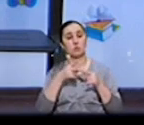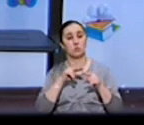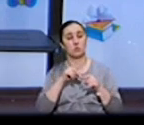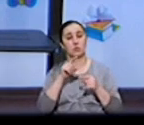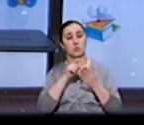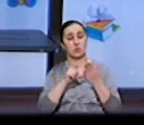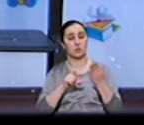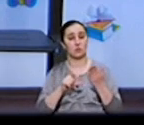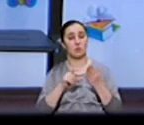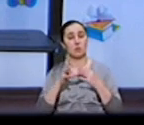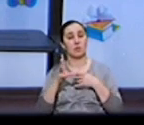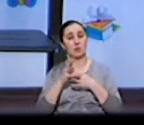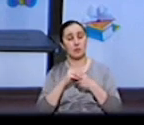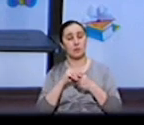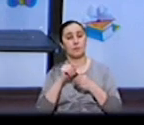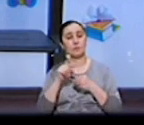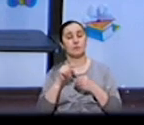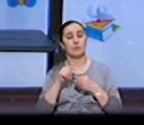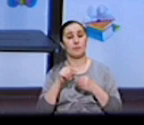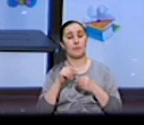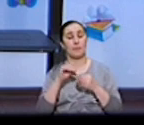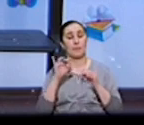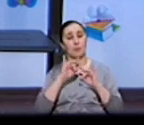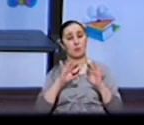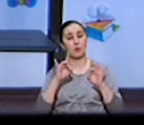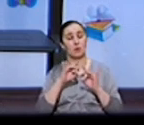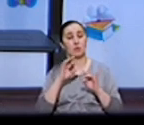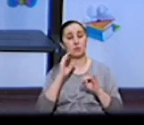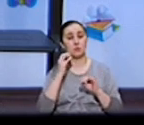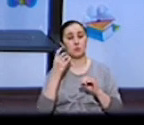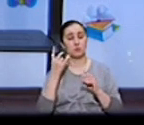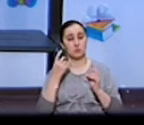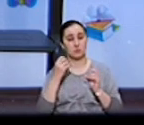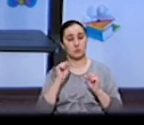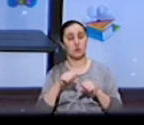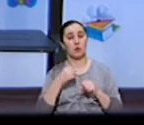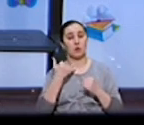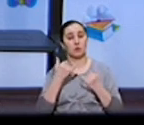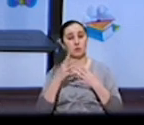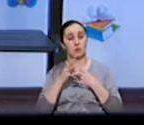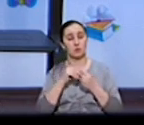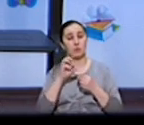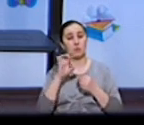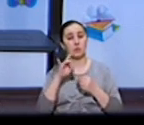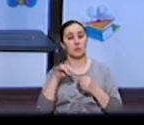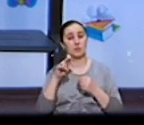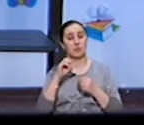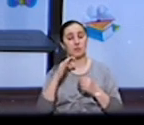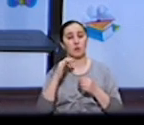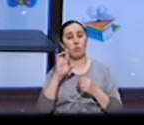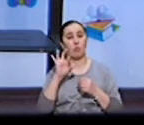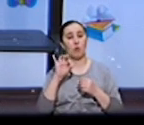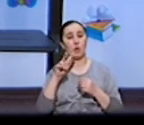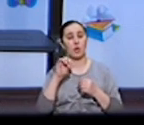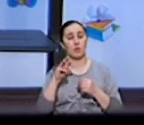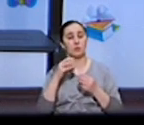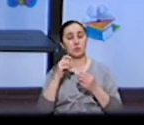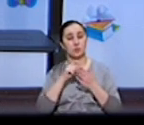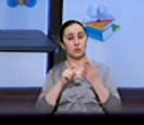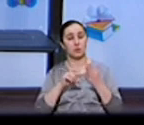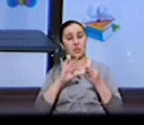ushbu she'rni birgalikda mutolaa qilishingiz mumkin. Hozir men sizlarga Berdaqning bolam